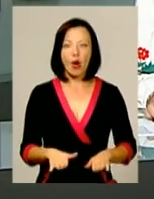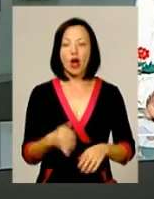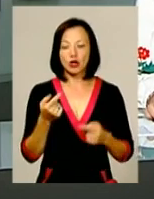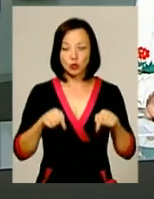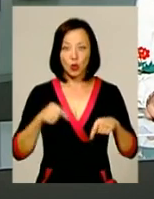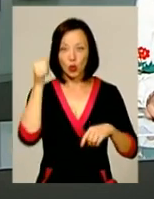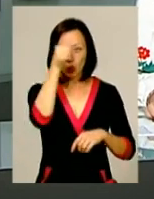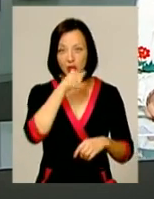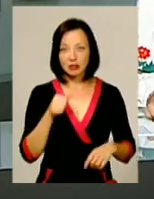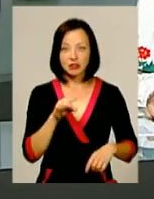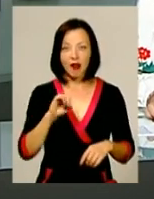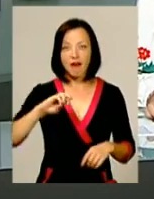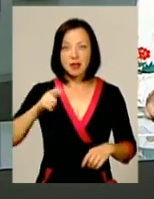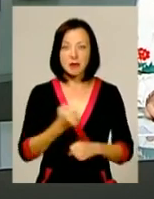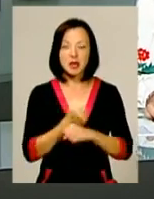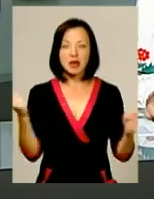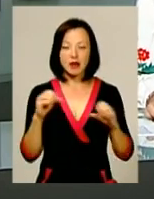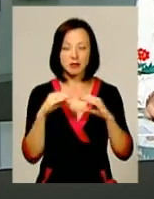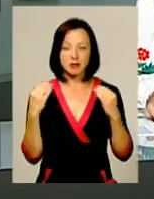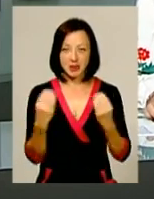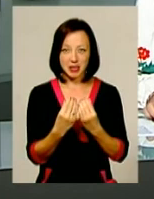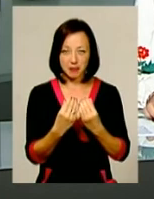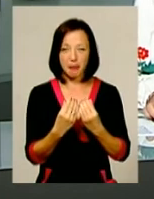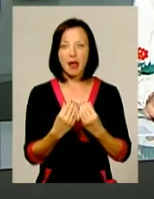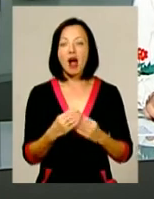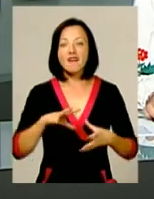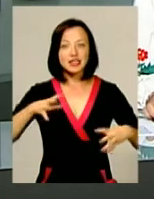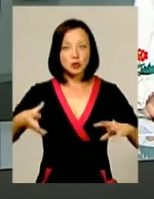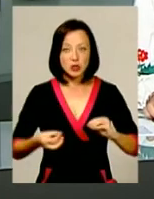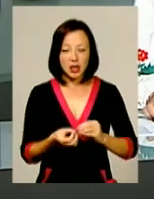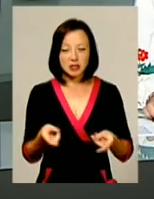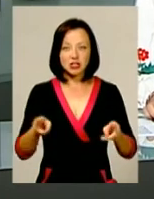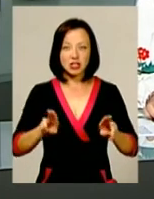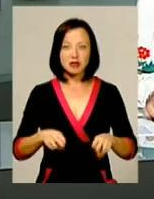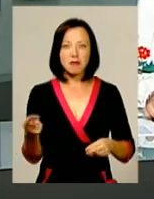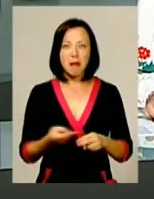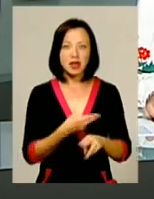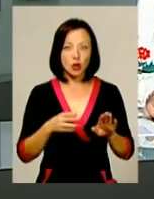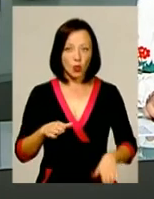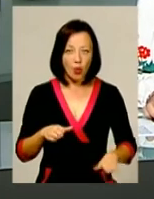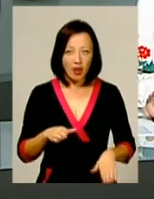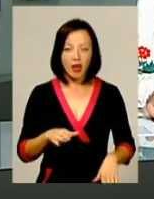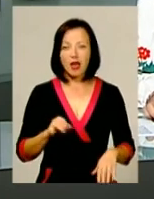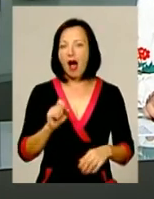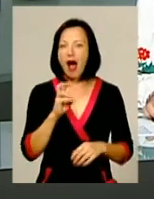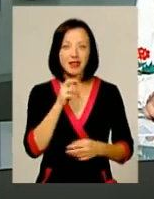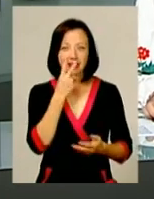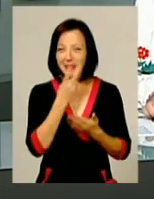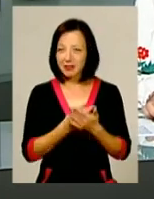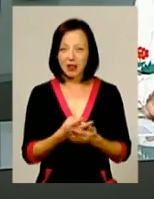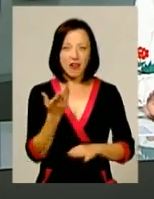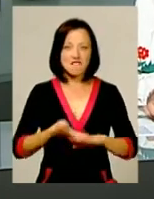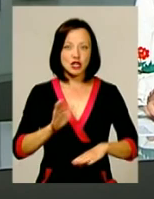у зоні АТО хлопець підірвався на протипіхотній міні. В результаті залишився без ноги, та попри важке поранення,